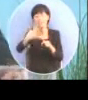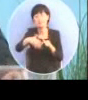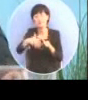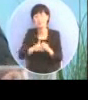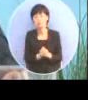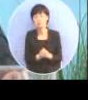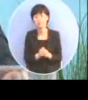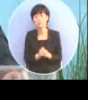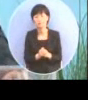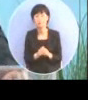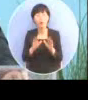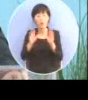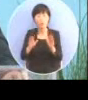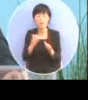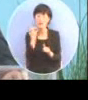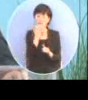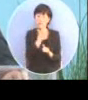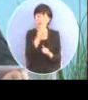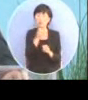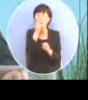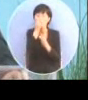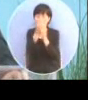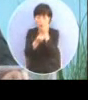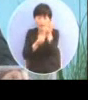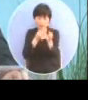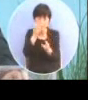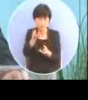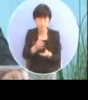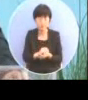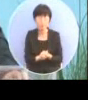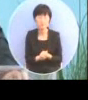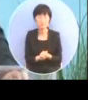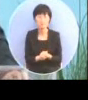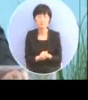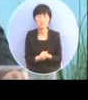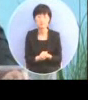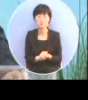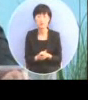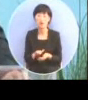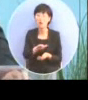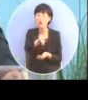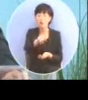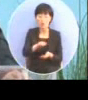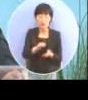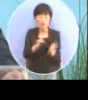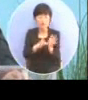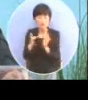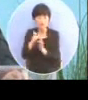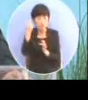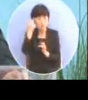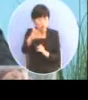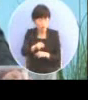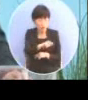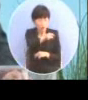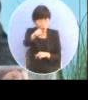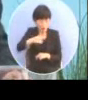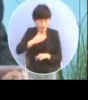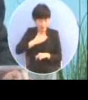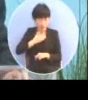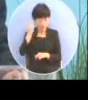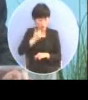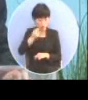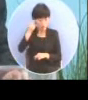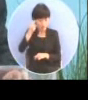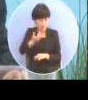phải không? Hôm nay, cái lời xưng nhận của Peter. Còn các ngươi thì coi ta là